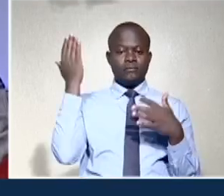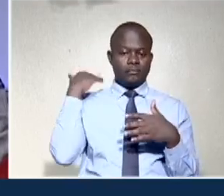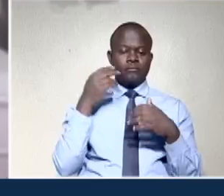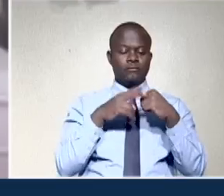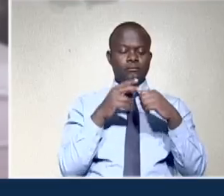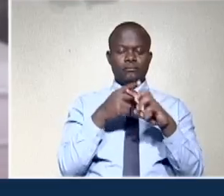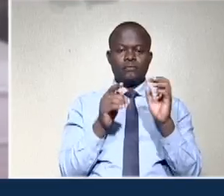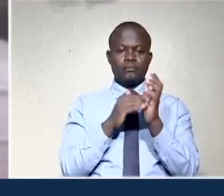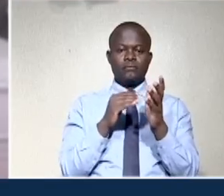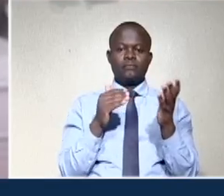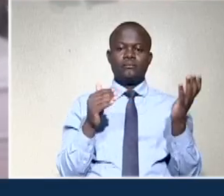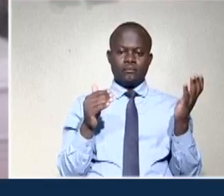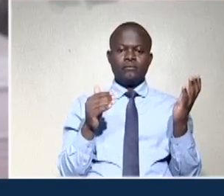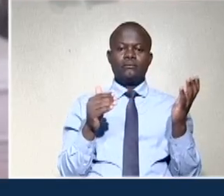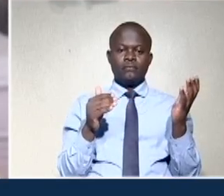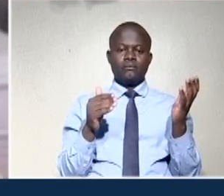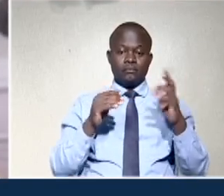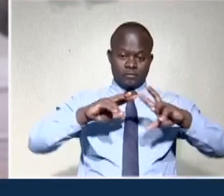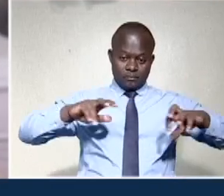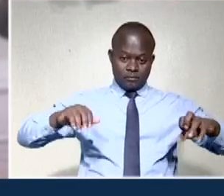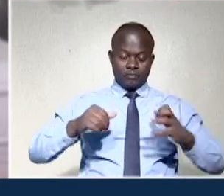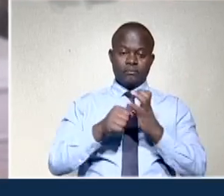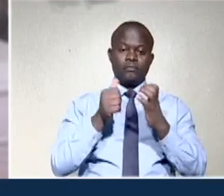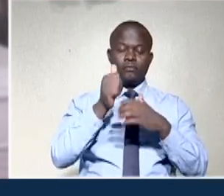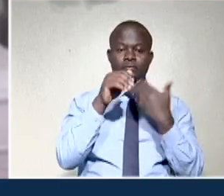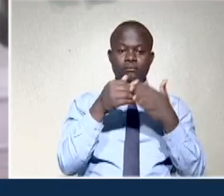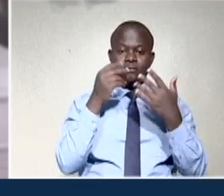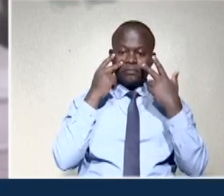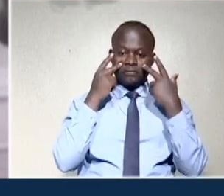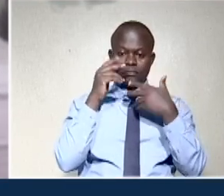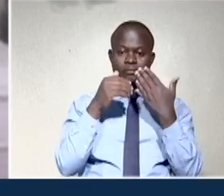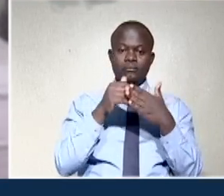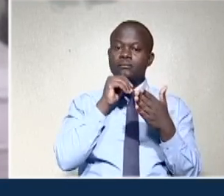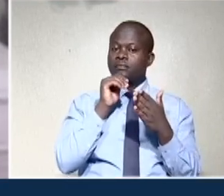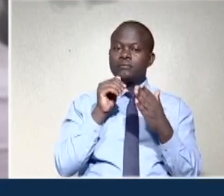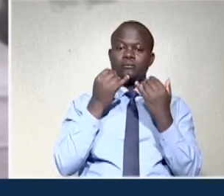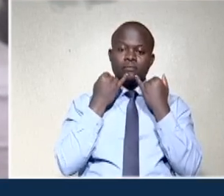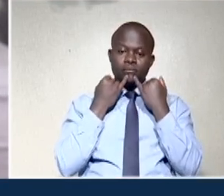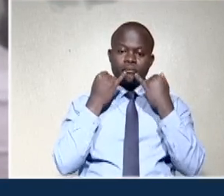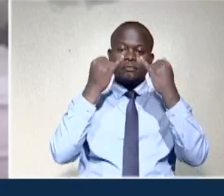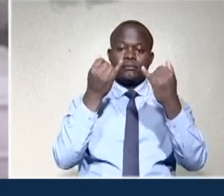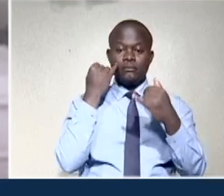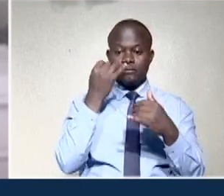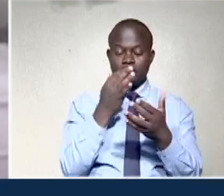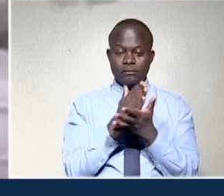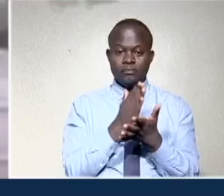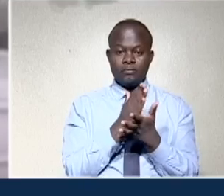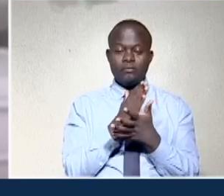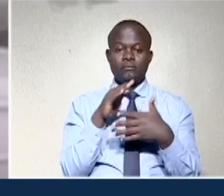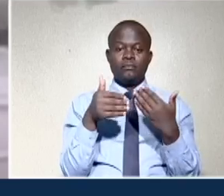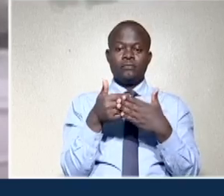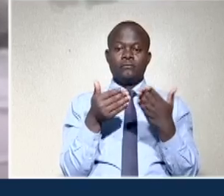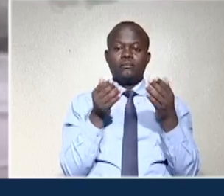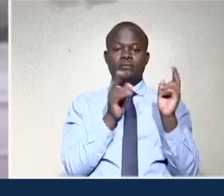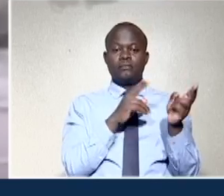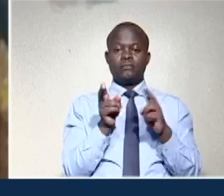7 ariko 2 basuzumye ikibazo cyabo basanga batarigeze bamenyeshwa niba koko.